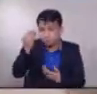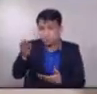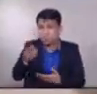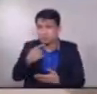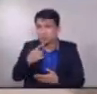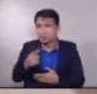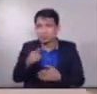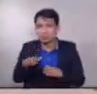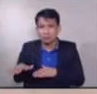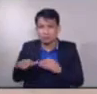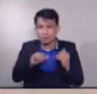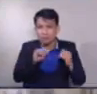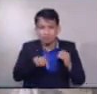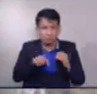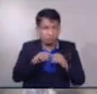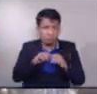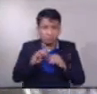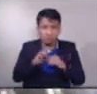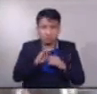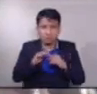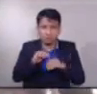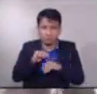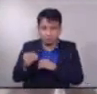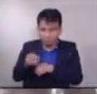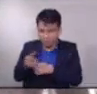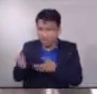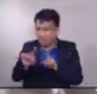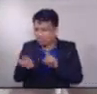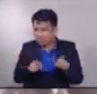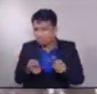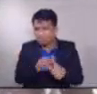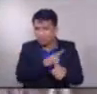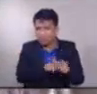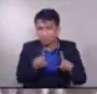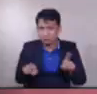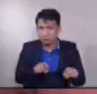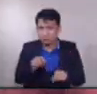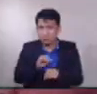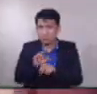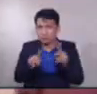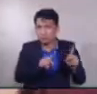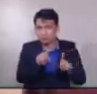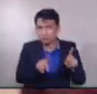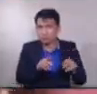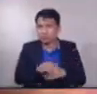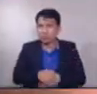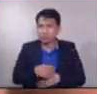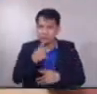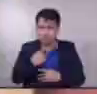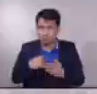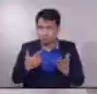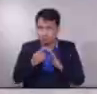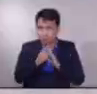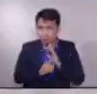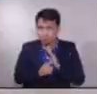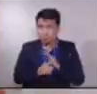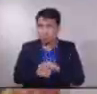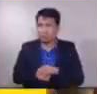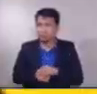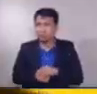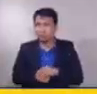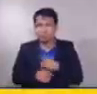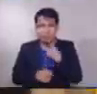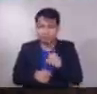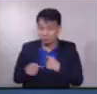you are outside the Colombo. Ibig sabihin, consult first the people. Pero wala naman yun sa ating saligang batas, wala nga yun sa saligang batas.